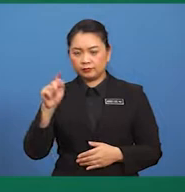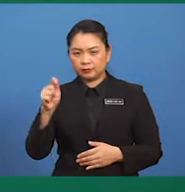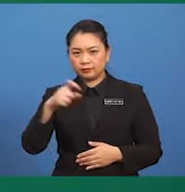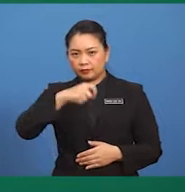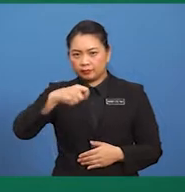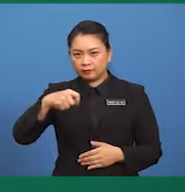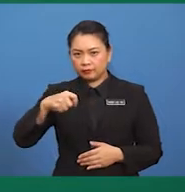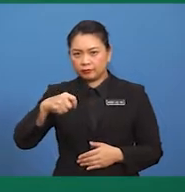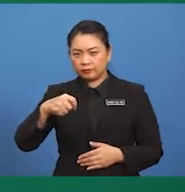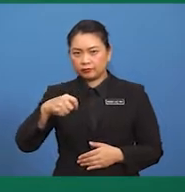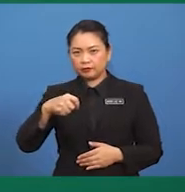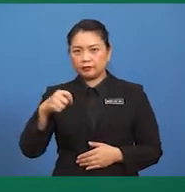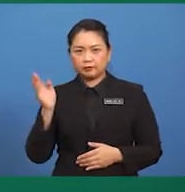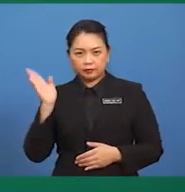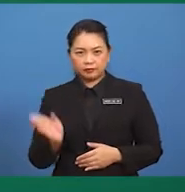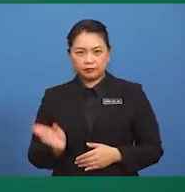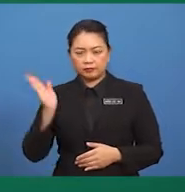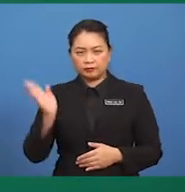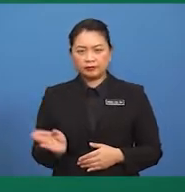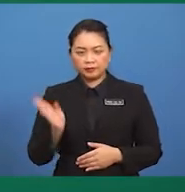tulis butiran hutang ragu